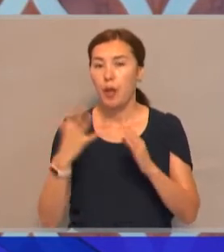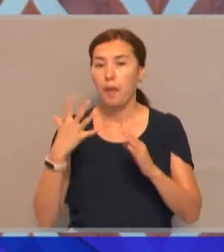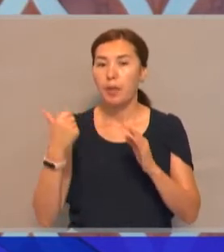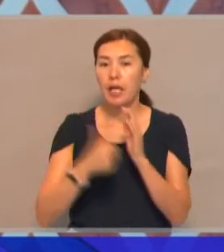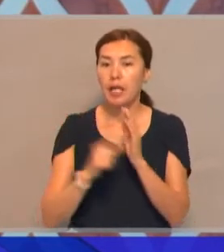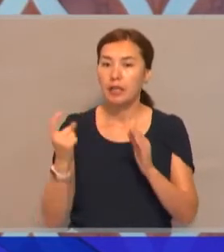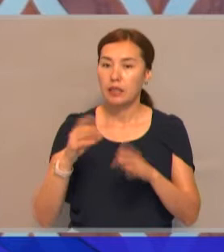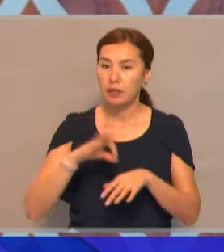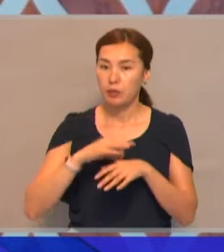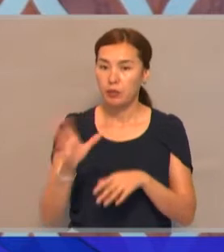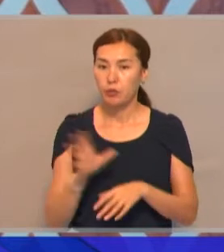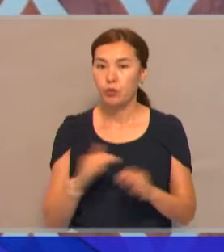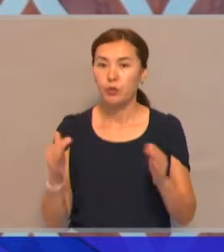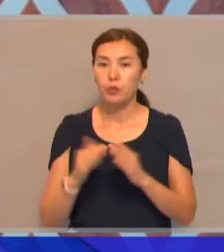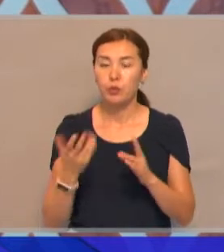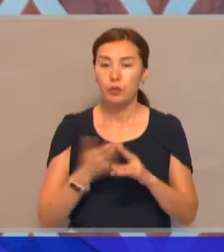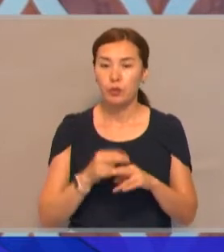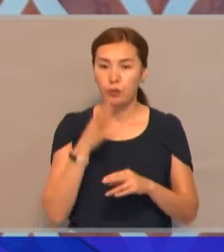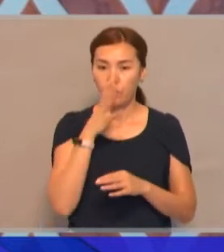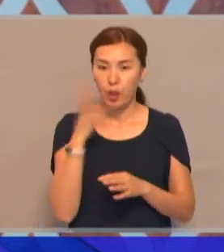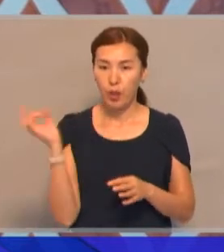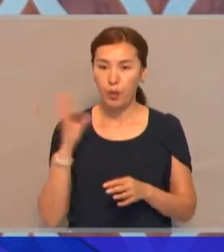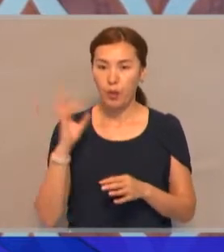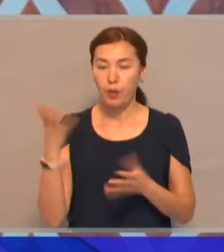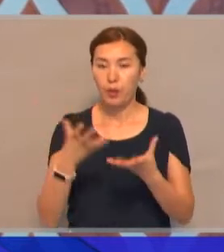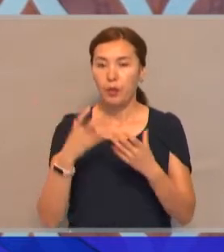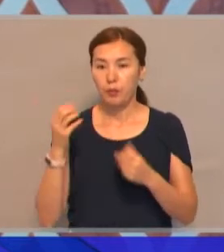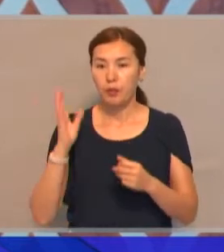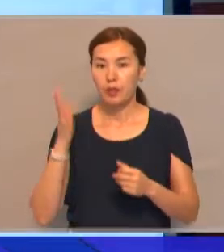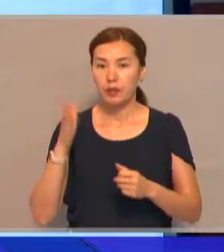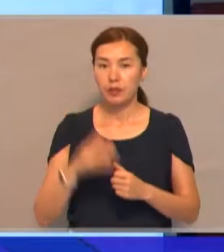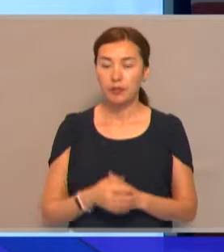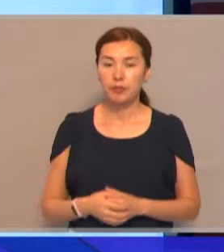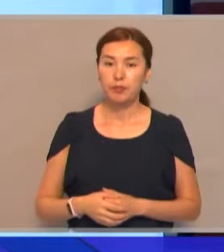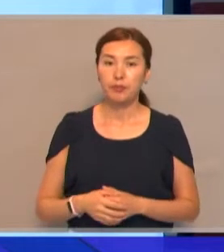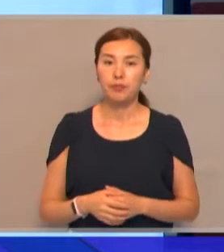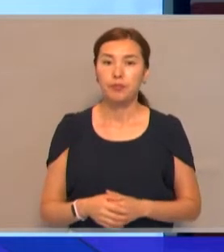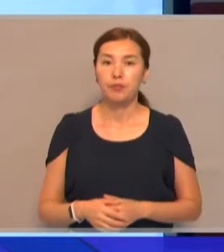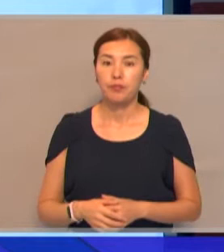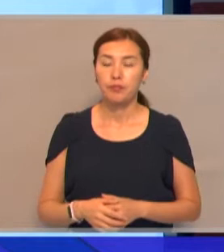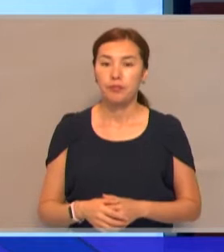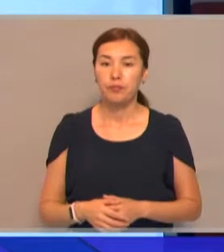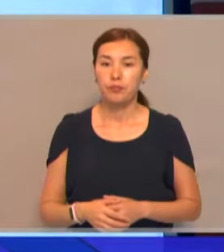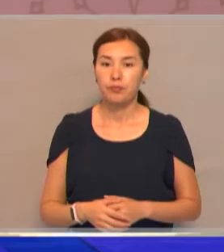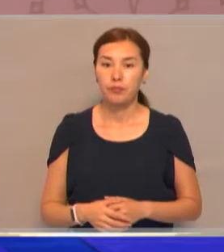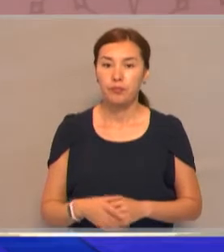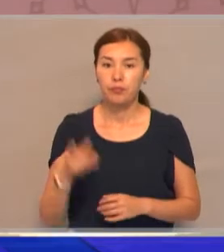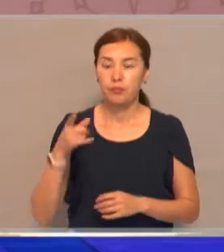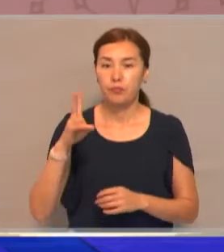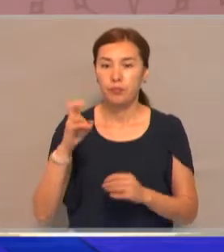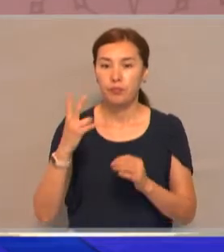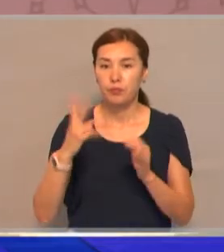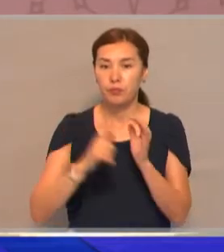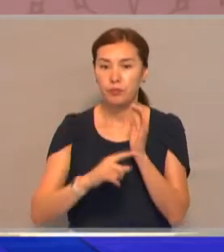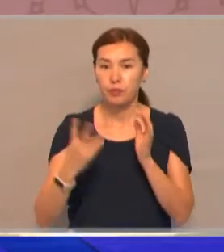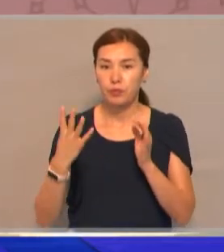қабаттарда жүргізілуде. Тұрғын үйлер ағымдағы жылдың қазан айында қабылдаудан өтетін болады. Енді міне қараңыздар, 1274 деп